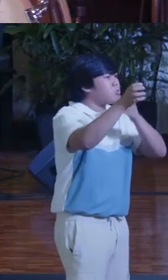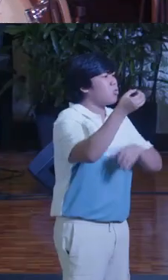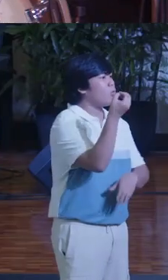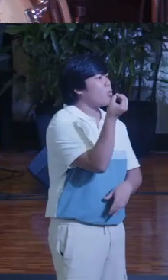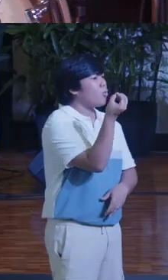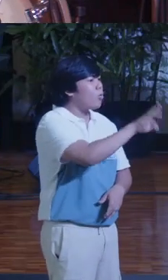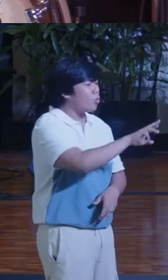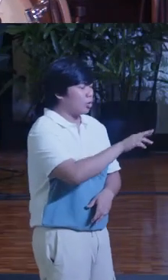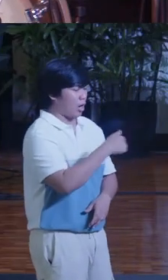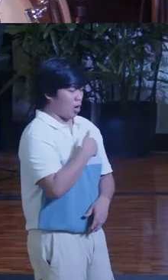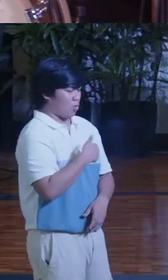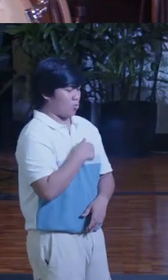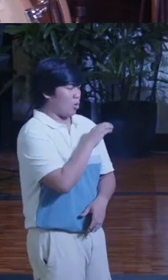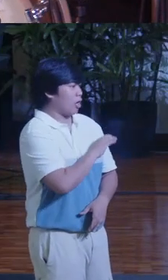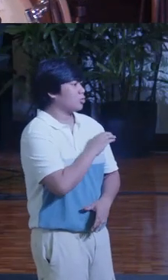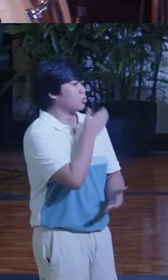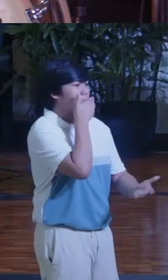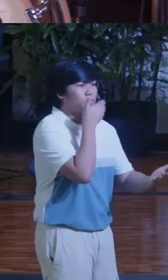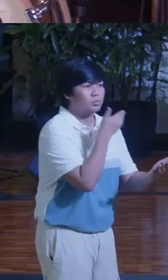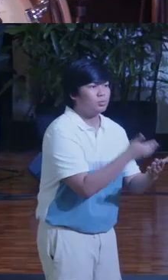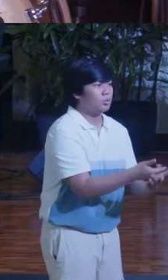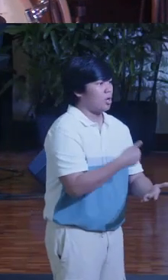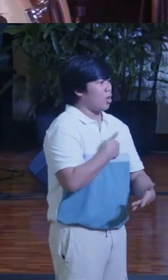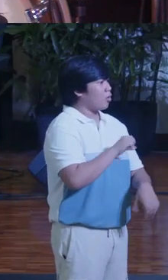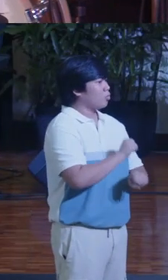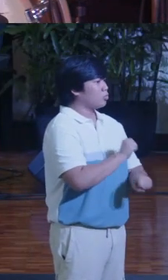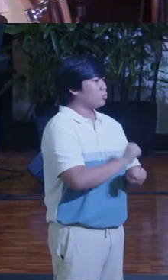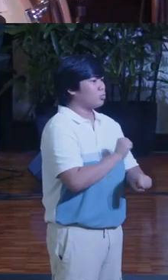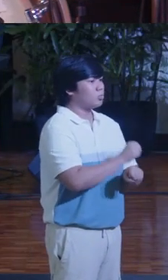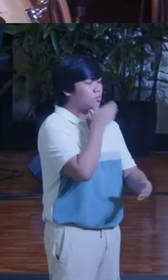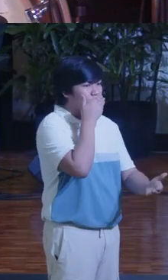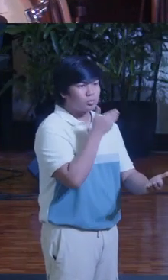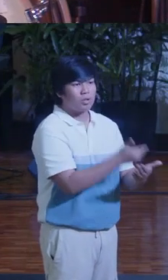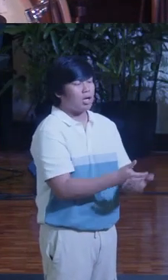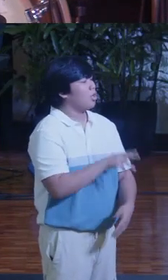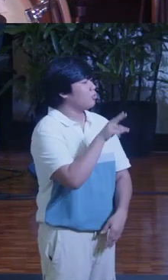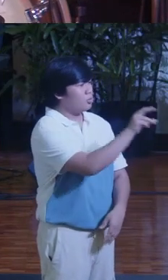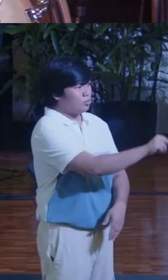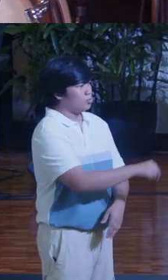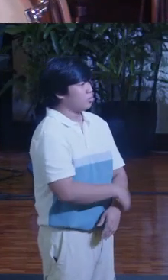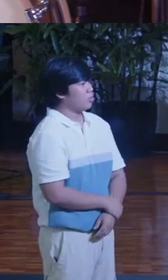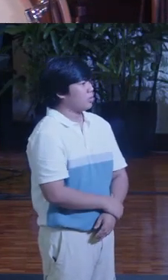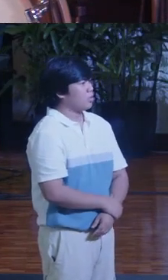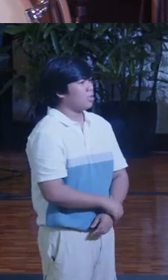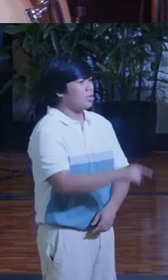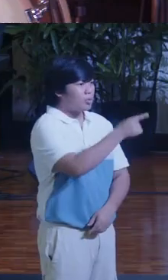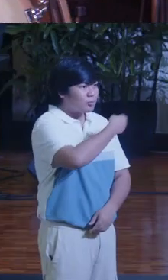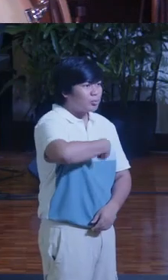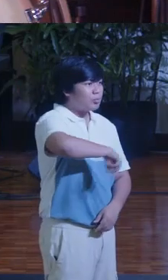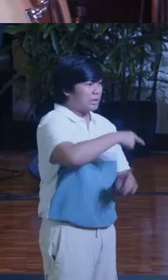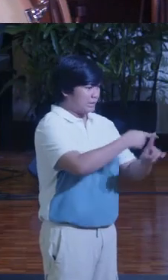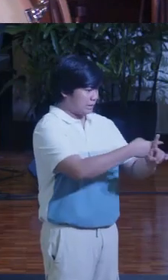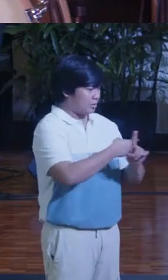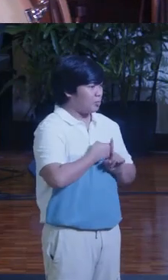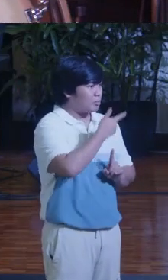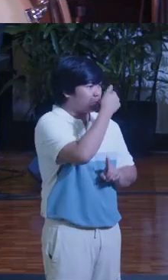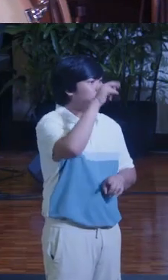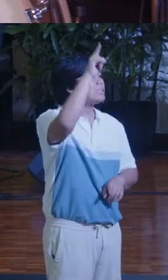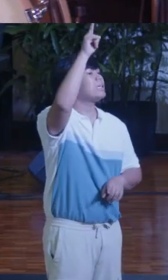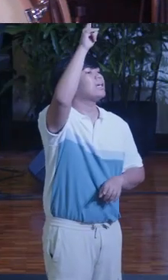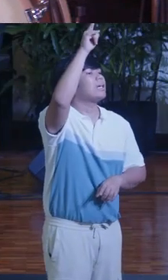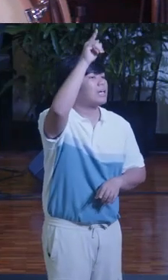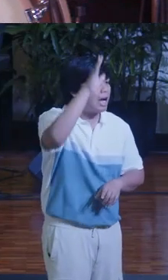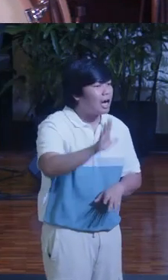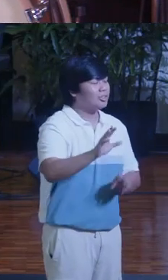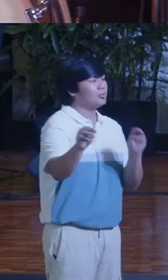ng inyong personalidad. Kayo ay nanampalataya dahil sa pagkilos ng Espiritu ng Diyos